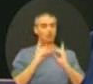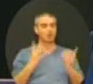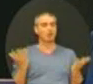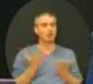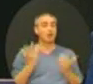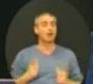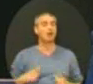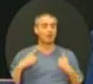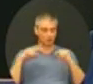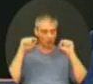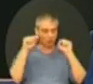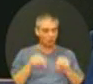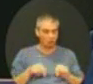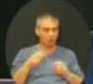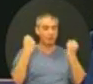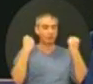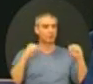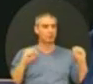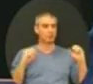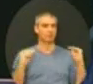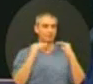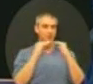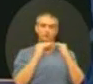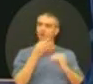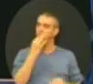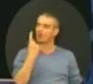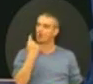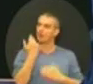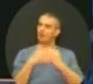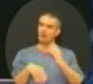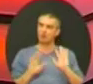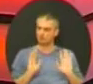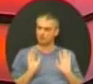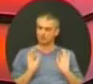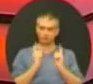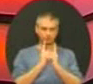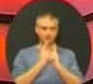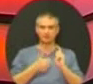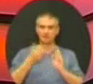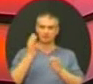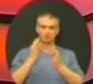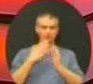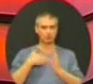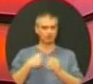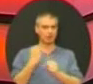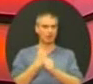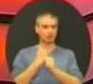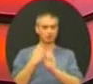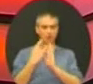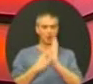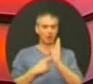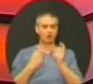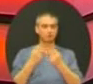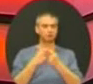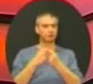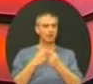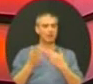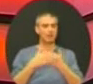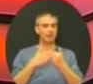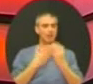איך לחיות פה בדמוקרטיה או בשוויון. שאלה נוספת האחרונה בקצרה ממש, שרת המשפטים מובילה איזושהי חקיקה לגבי